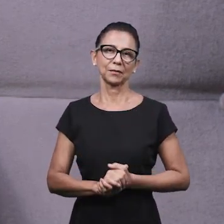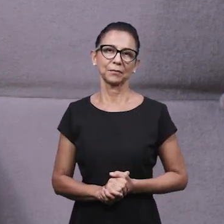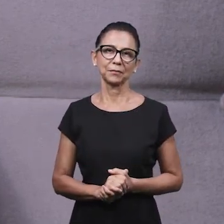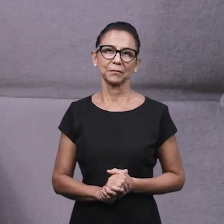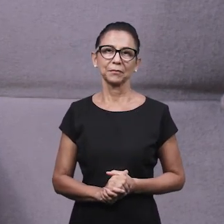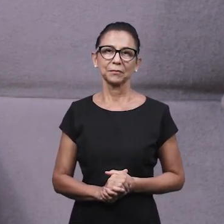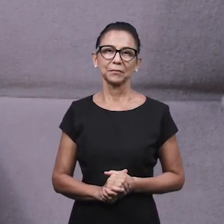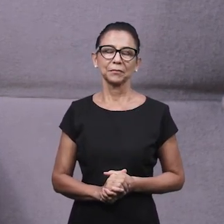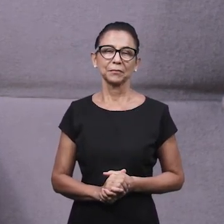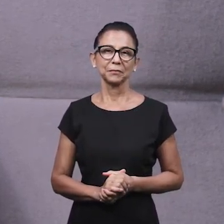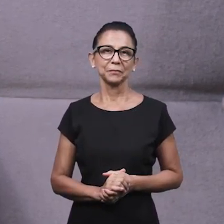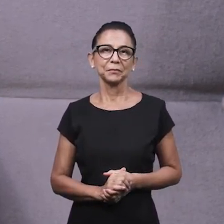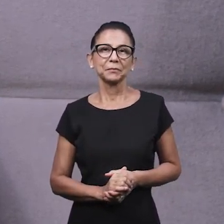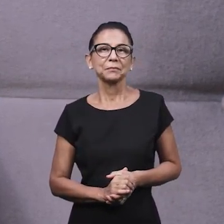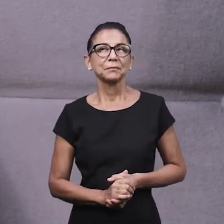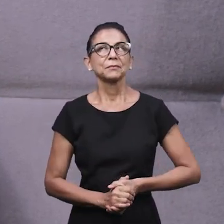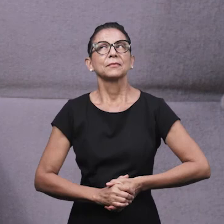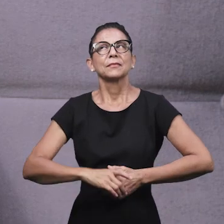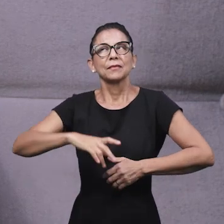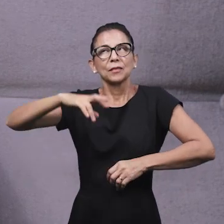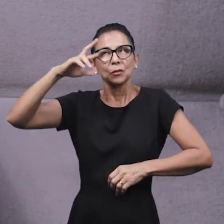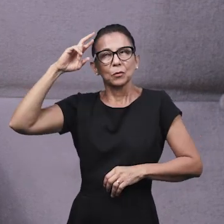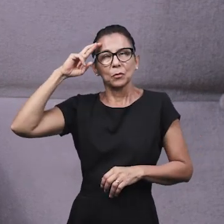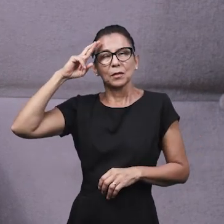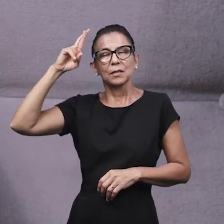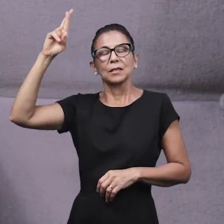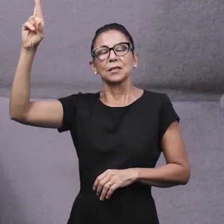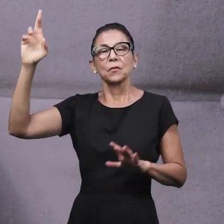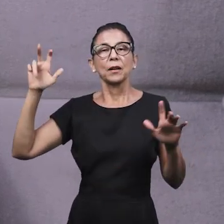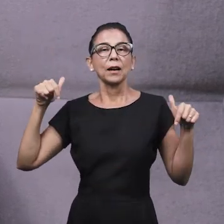j'irai, va se manifester.